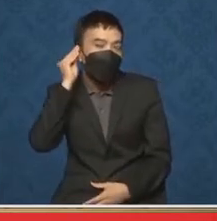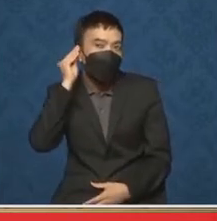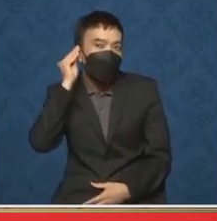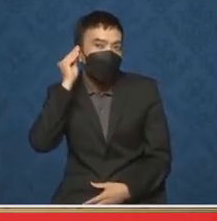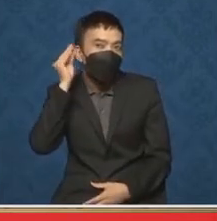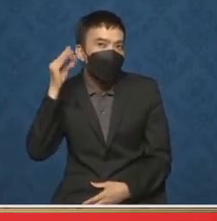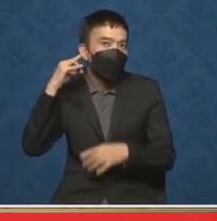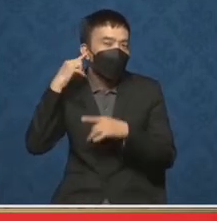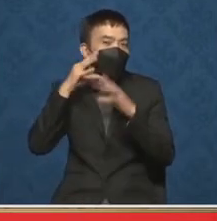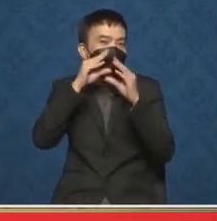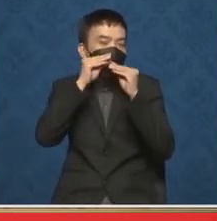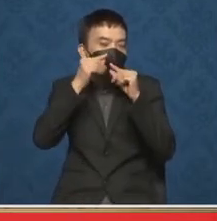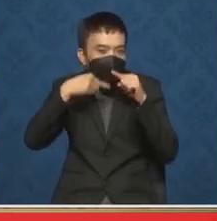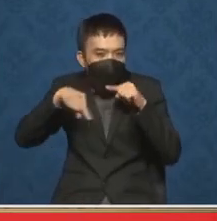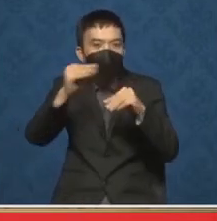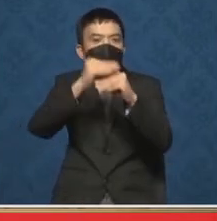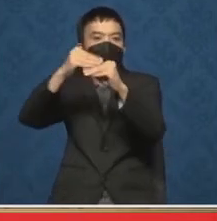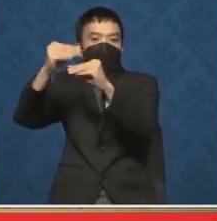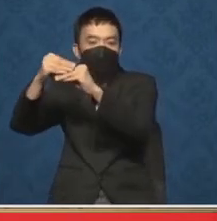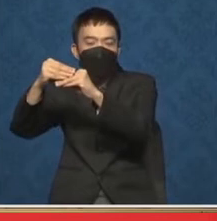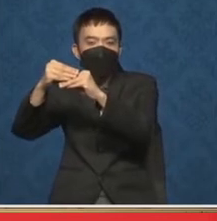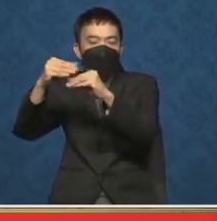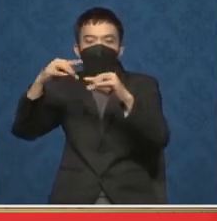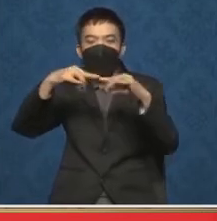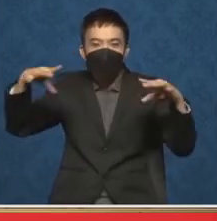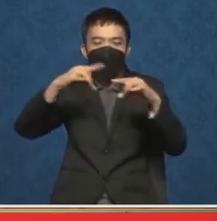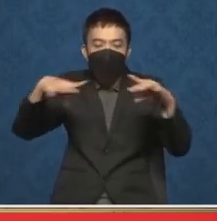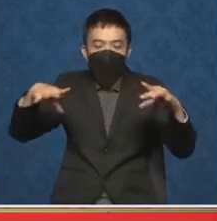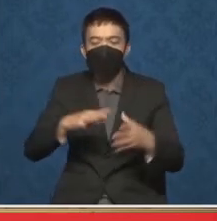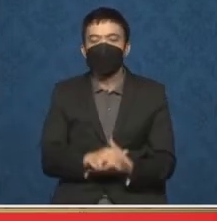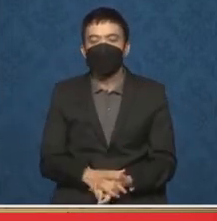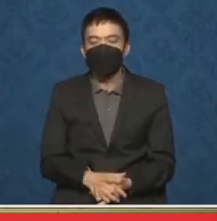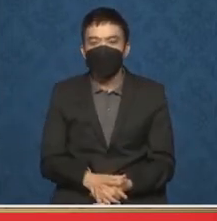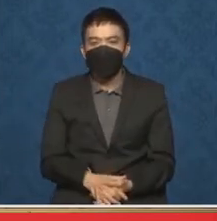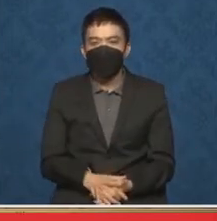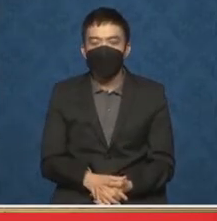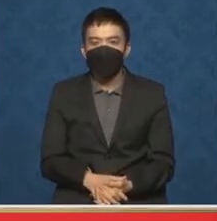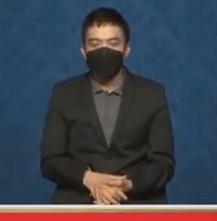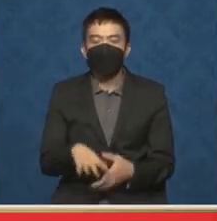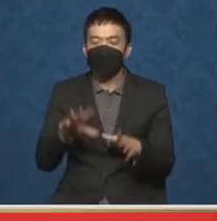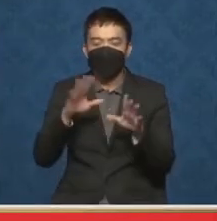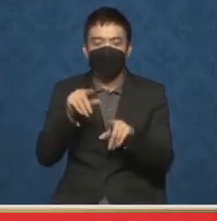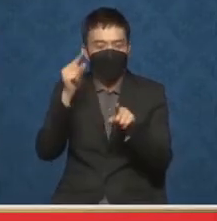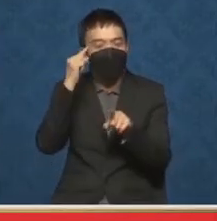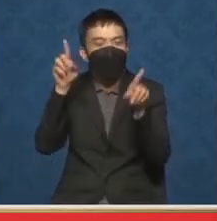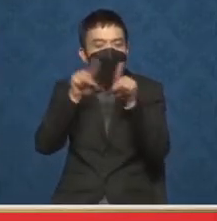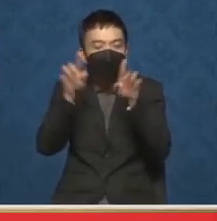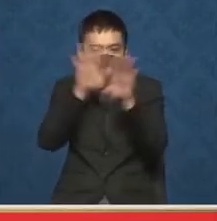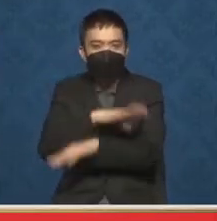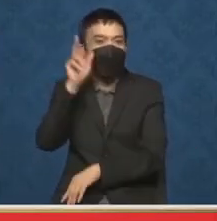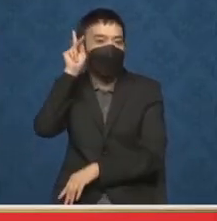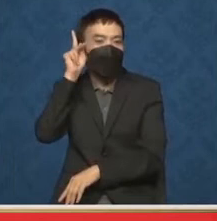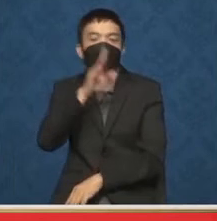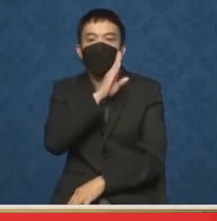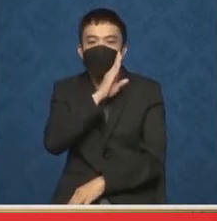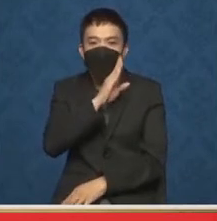ไปขยายความออกไปในเนืองเชิง ปดเบือนทั้ถขั้นเป็น Fake News ก็ยอมได้สำหรบองค